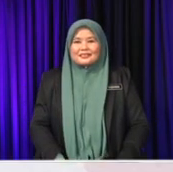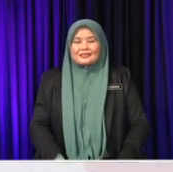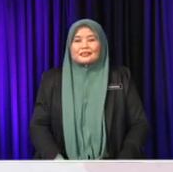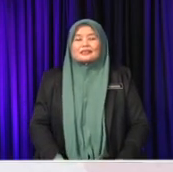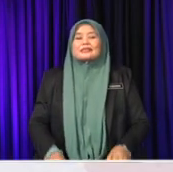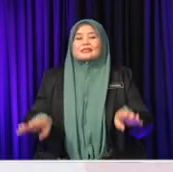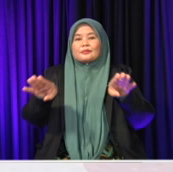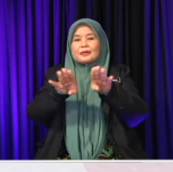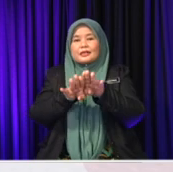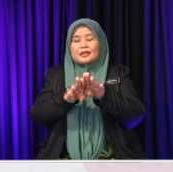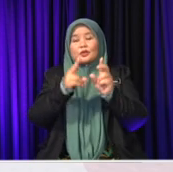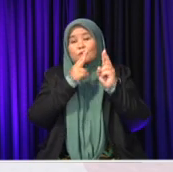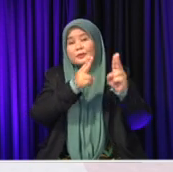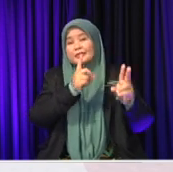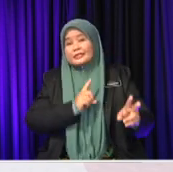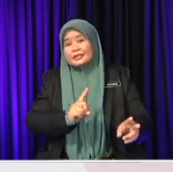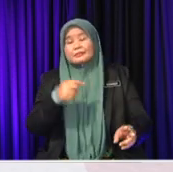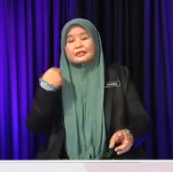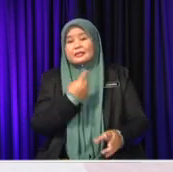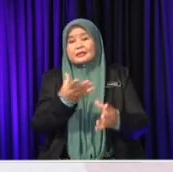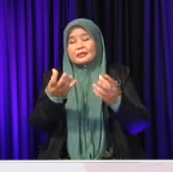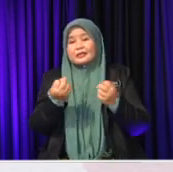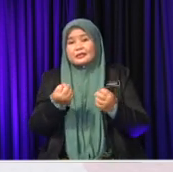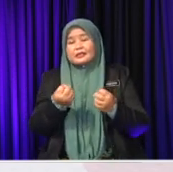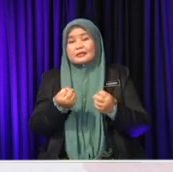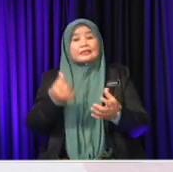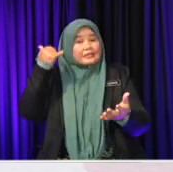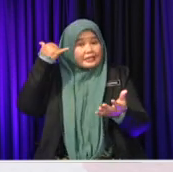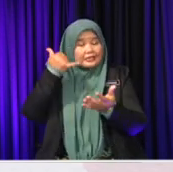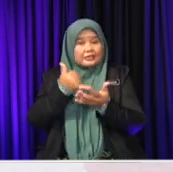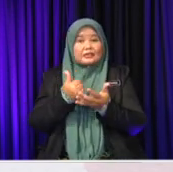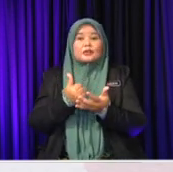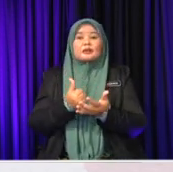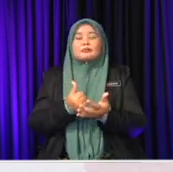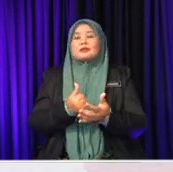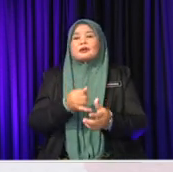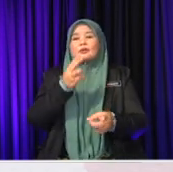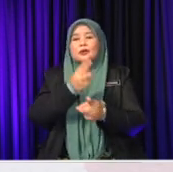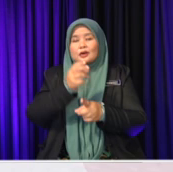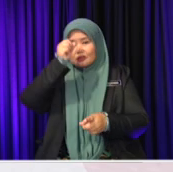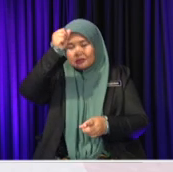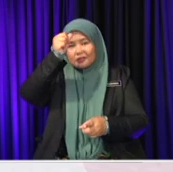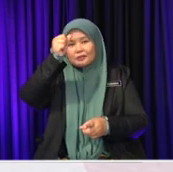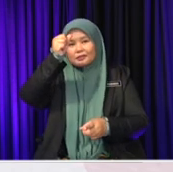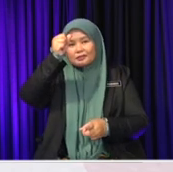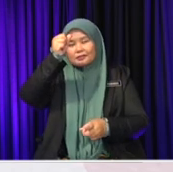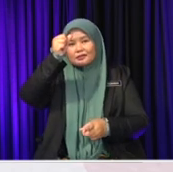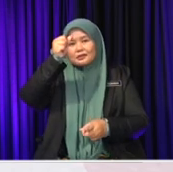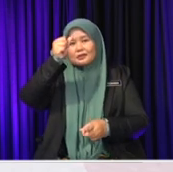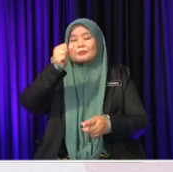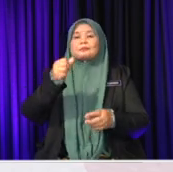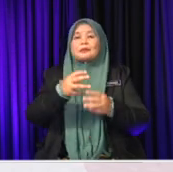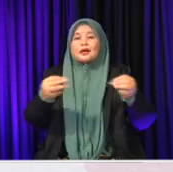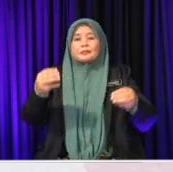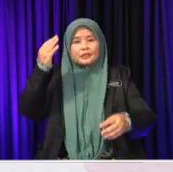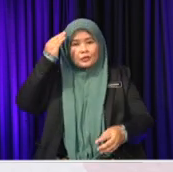sebagai umat Islam kehendaklah meyakini bahwa hanya yang Allah Subhanahu Wa Ta'ala Maha